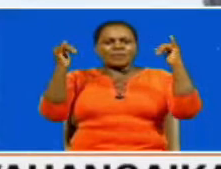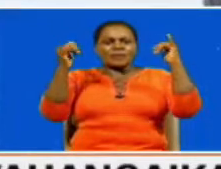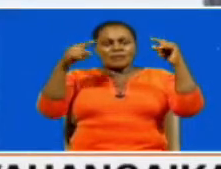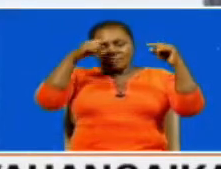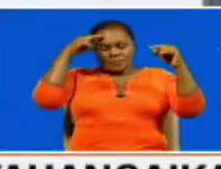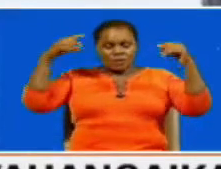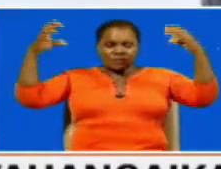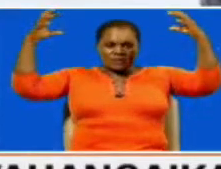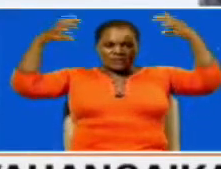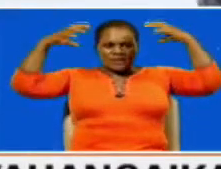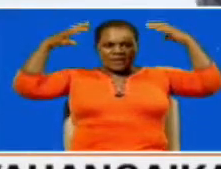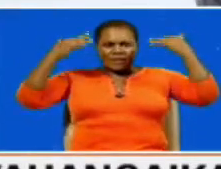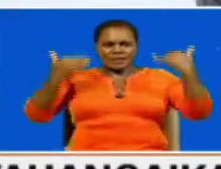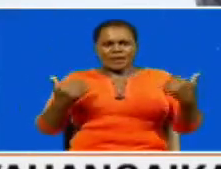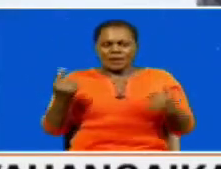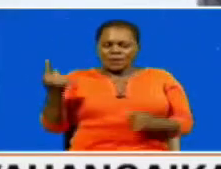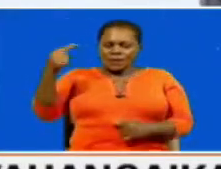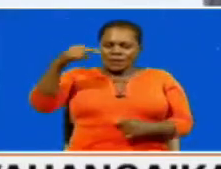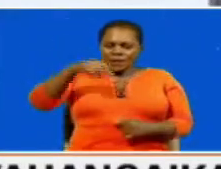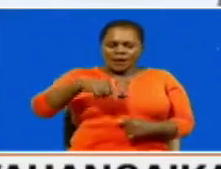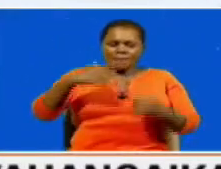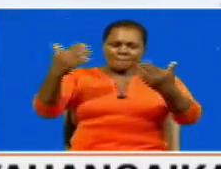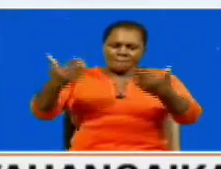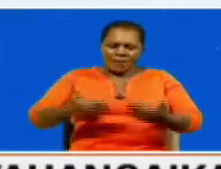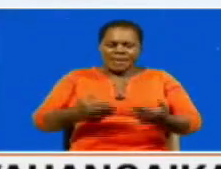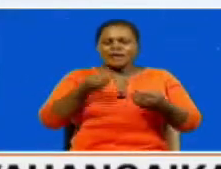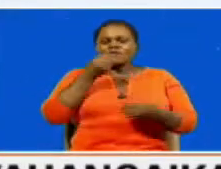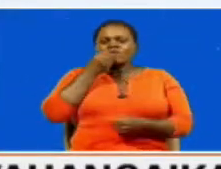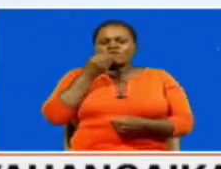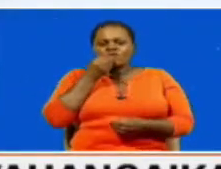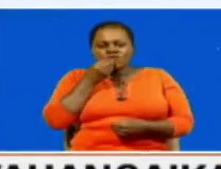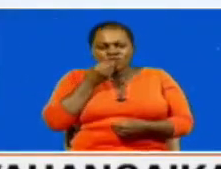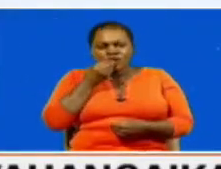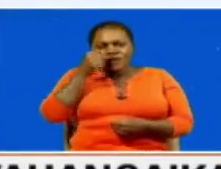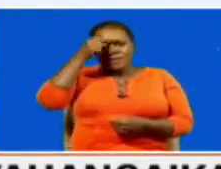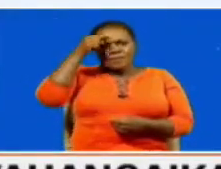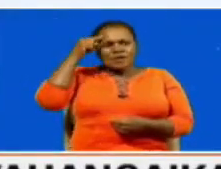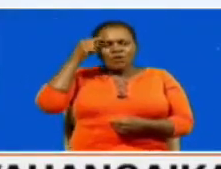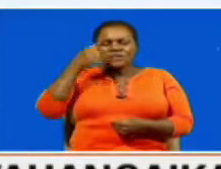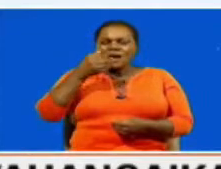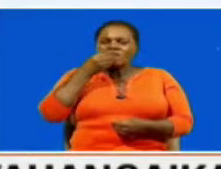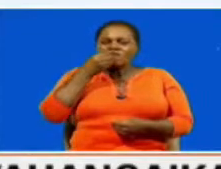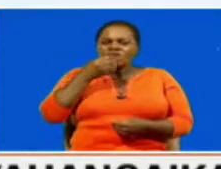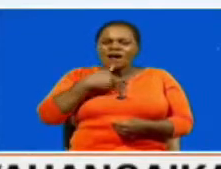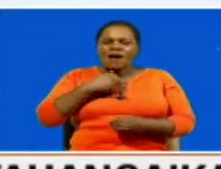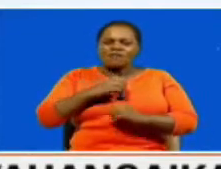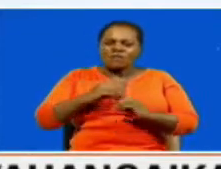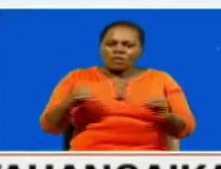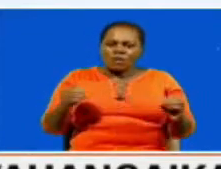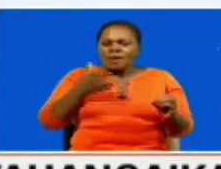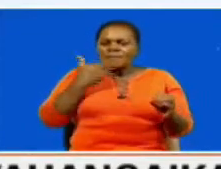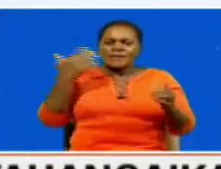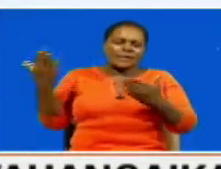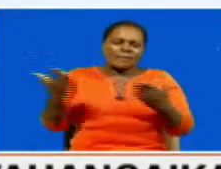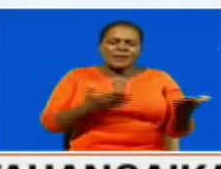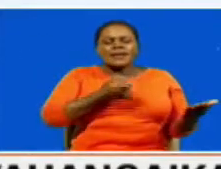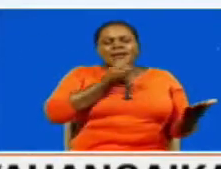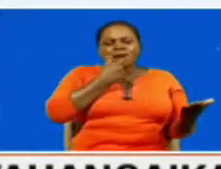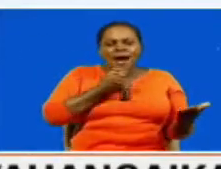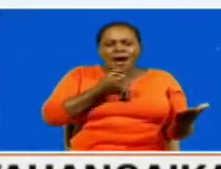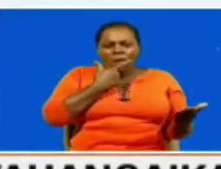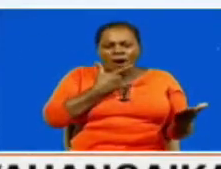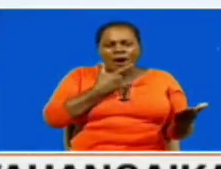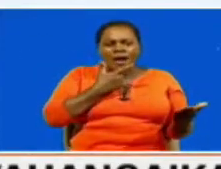inanyesha, kuja wangekuletea watu chakula kwa sababu hawana, wangeletea watu dawa kwa sababu